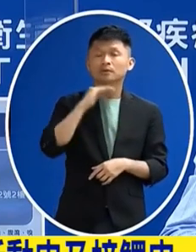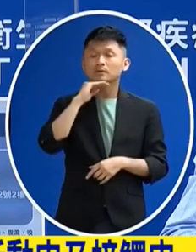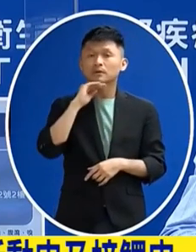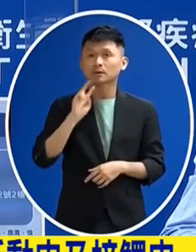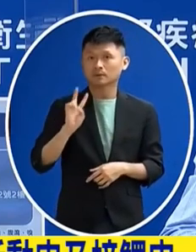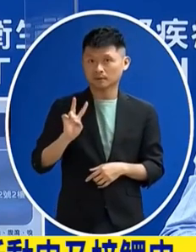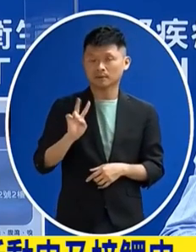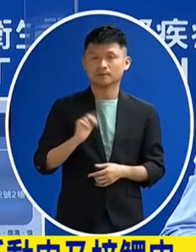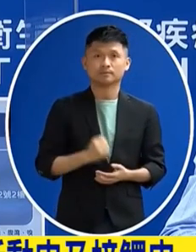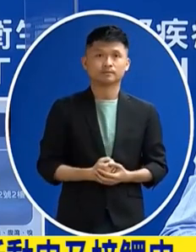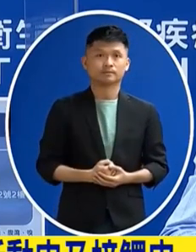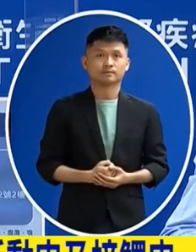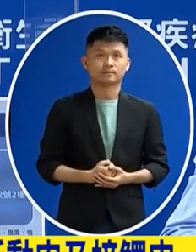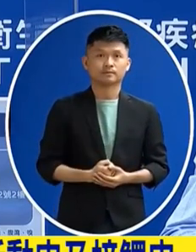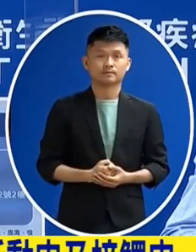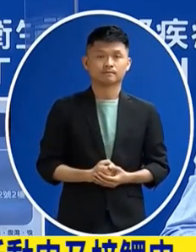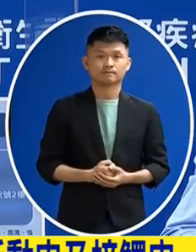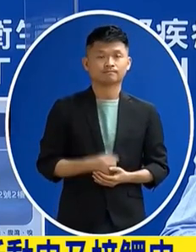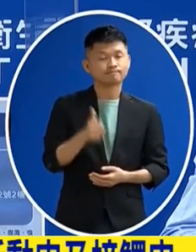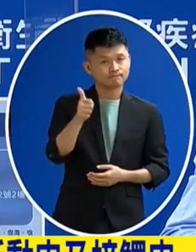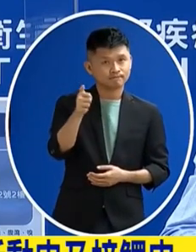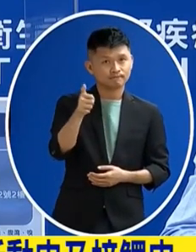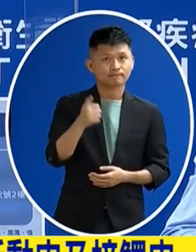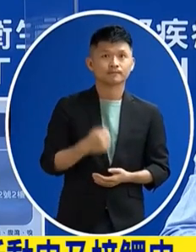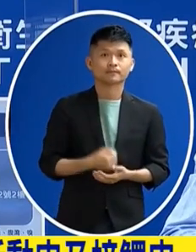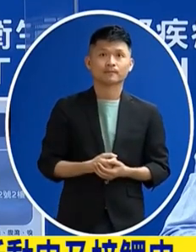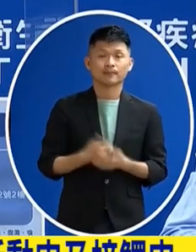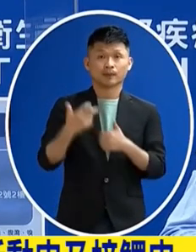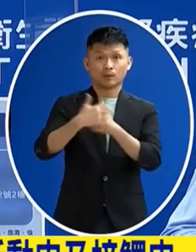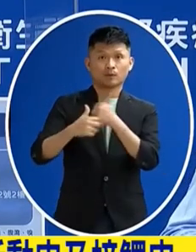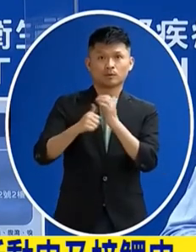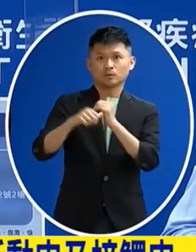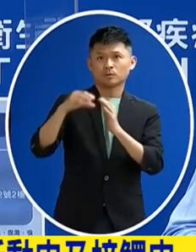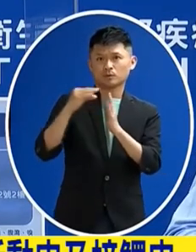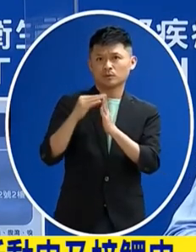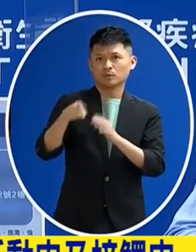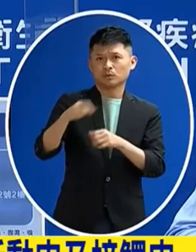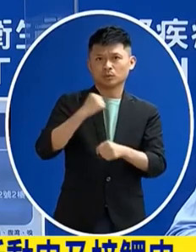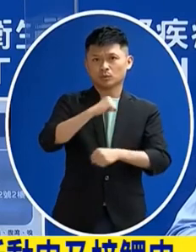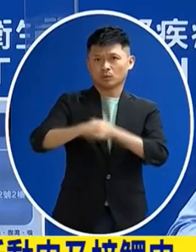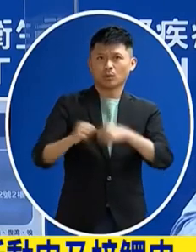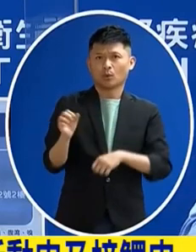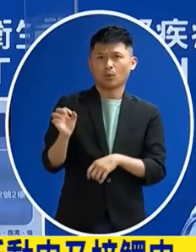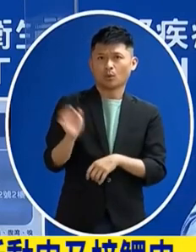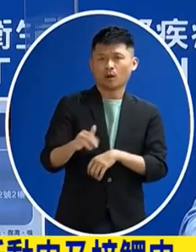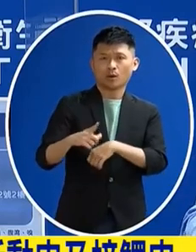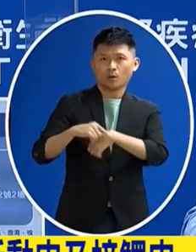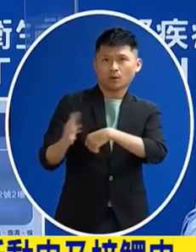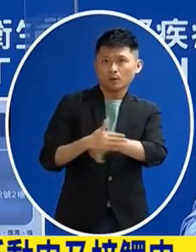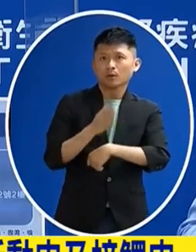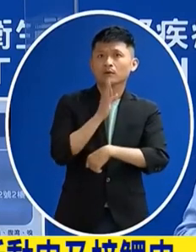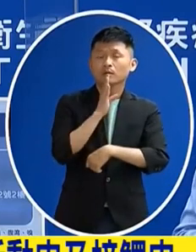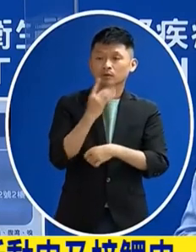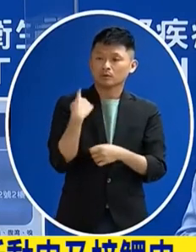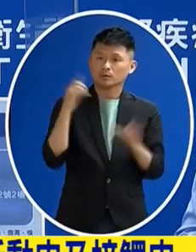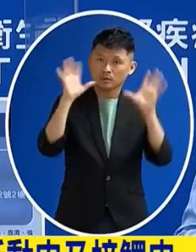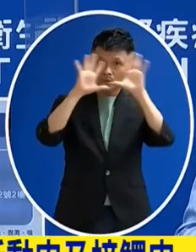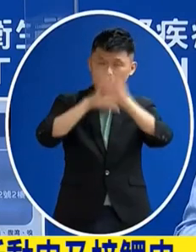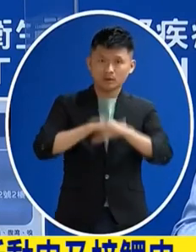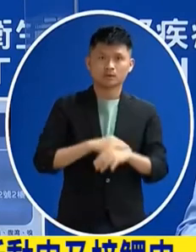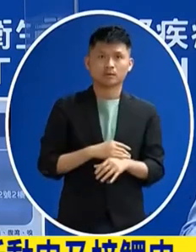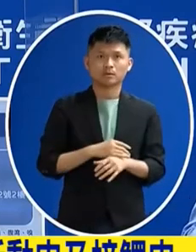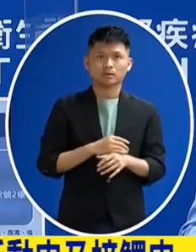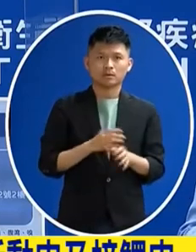2名。好，那我们非常谢谢哈，这卫生局的行动非常快哈，在几乎想他们昨天晚上大概